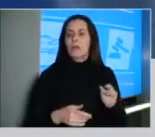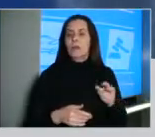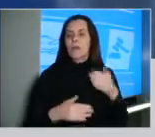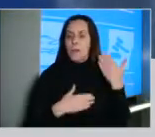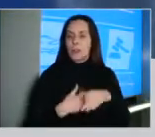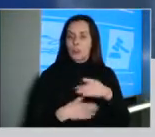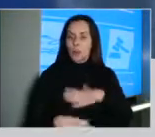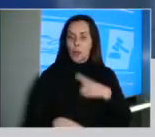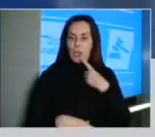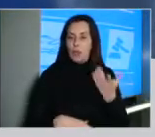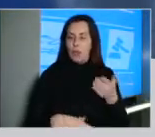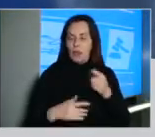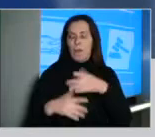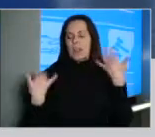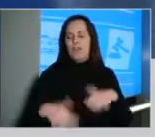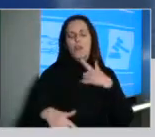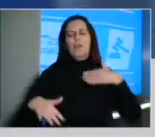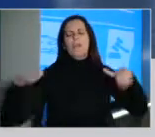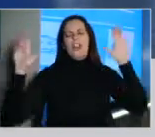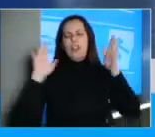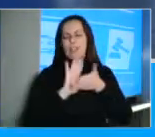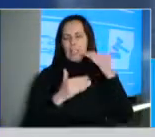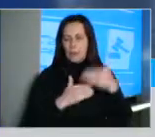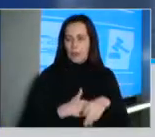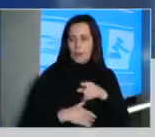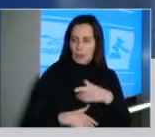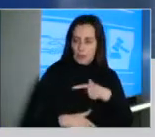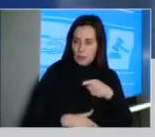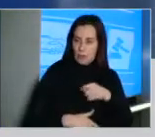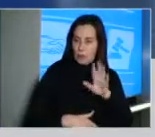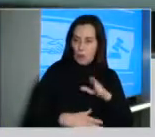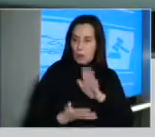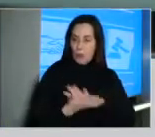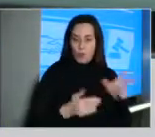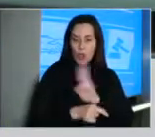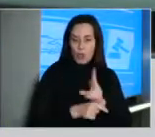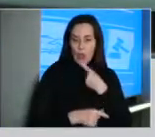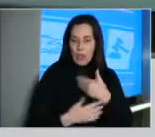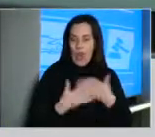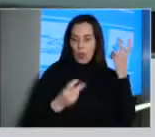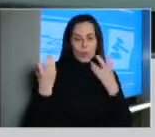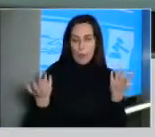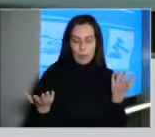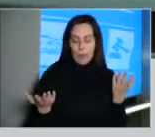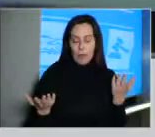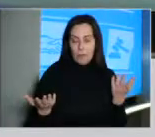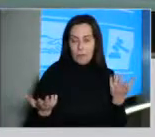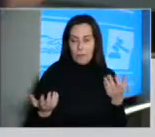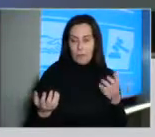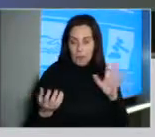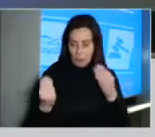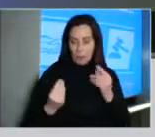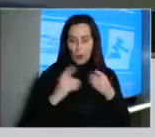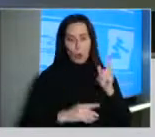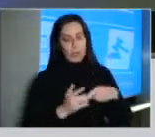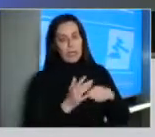ולבסוף אני רוצה להגיד, מתישים אותך, ואז אתה מרים ידיים ונגמר הסיפור. אז אני רוצה לומר יותר מזה, הם גם יכולים פשוט לשקר לך ולומר אין לנו את המידע. ואגב, גם בדברים כאלה נתקלנו. אז אולי